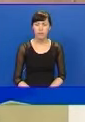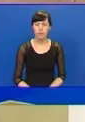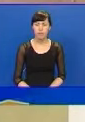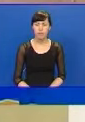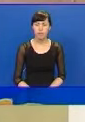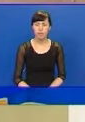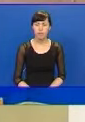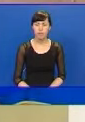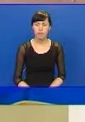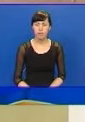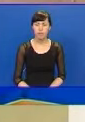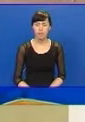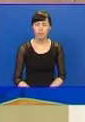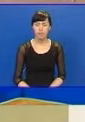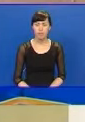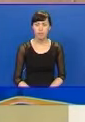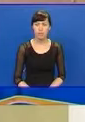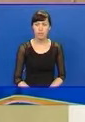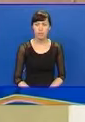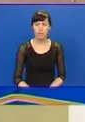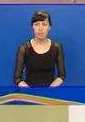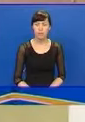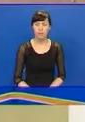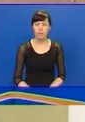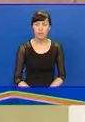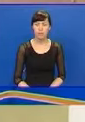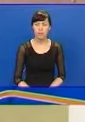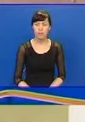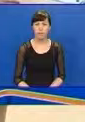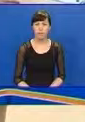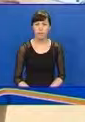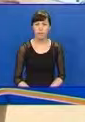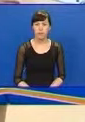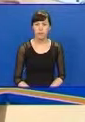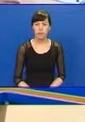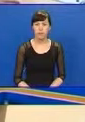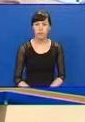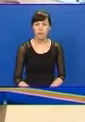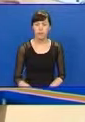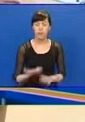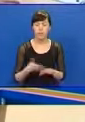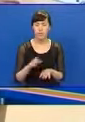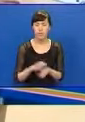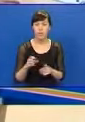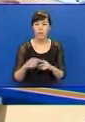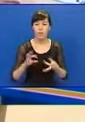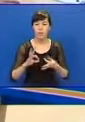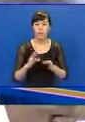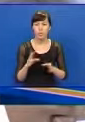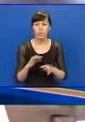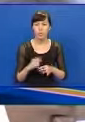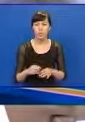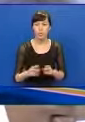ертеңіңнен, өлең етіп құранәл өткеніңді өкініштің өзегін өртедім мен. Қиыннан қиыстыра сөз саптаған Нұркен Нұрғазы